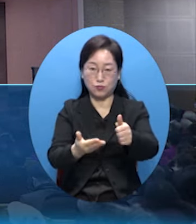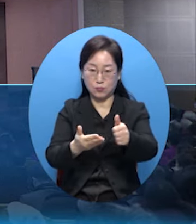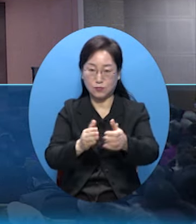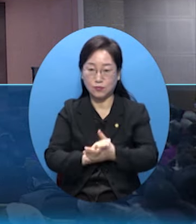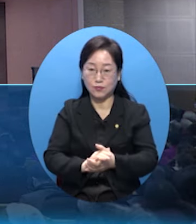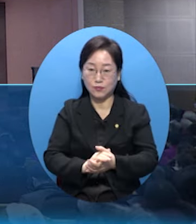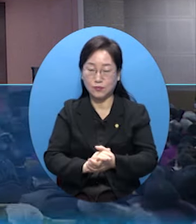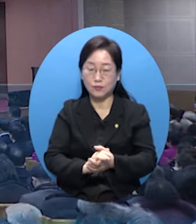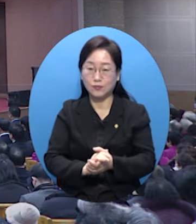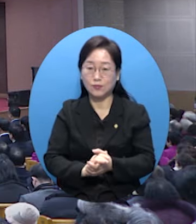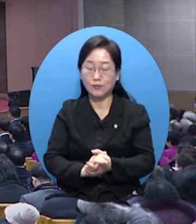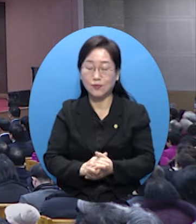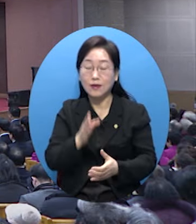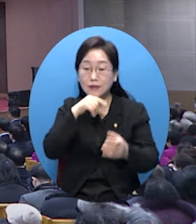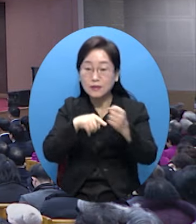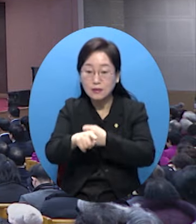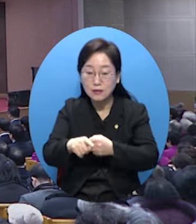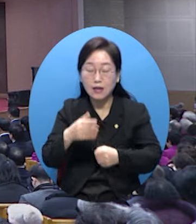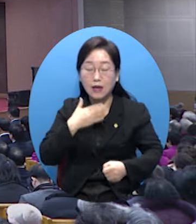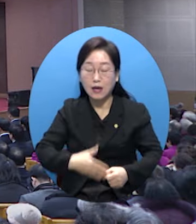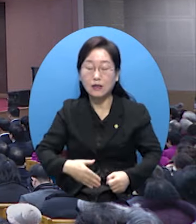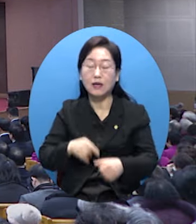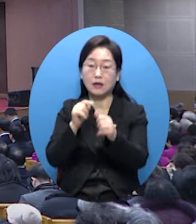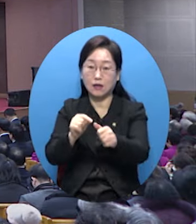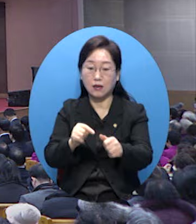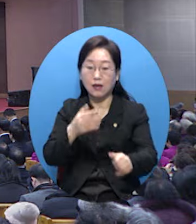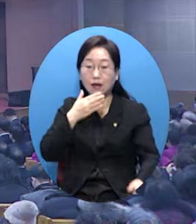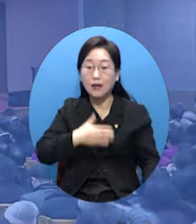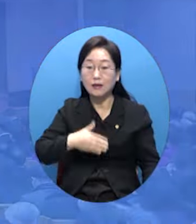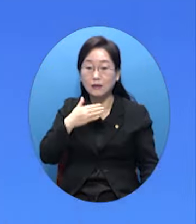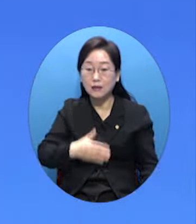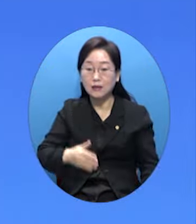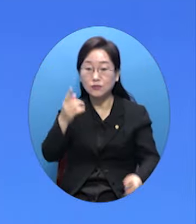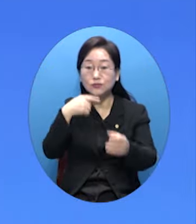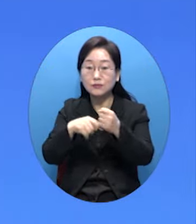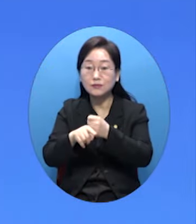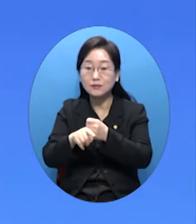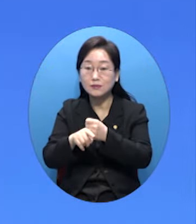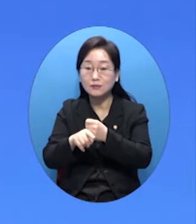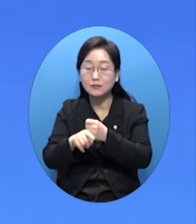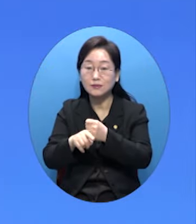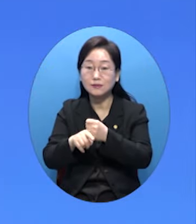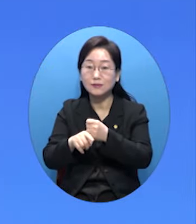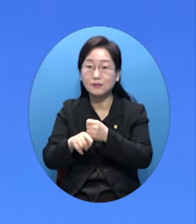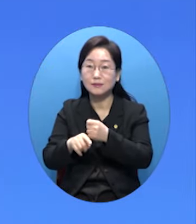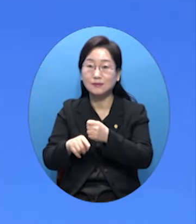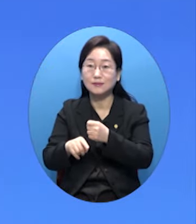말씀하셨습니다. 진리를 알지니 여기 진리를 안다 하는 말은